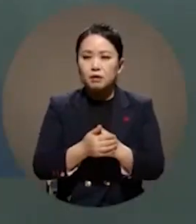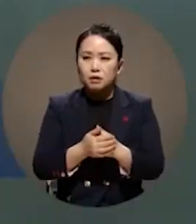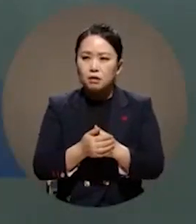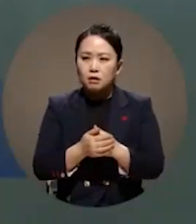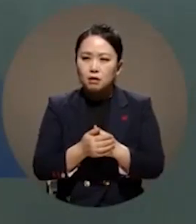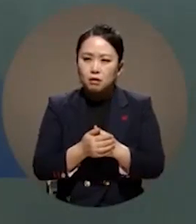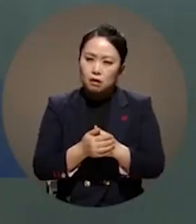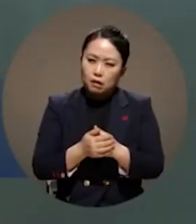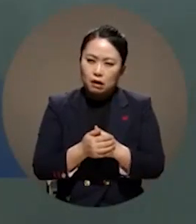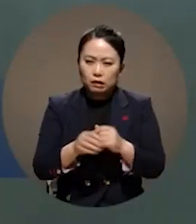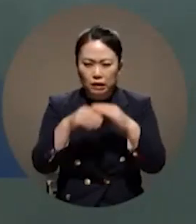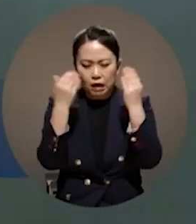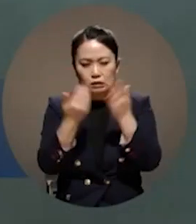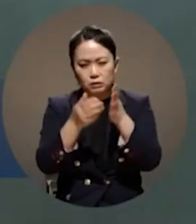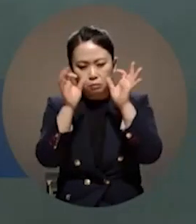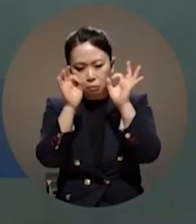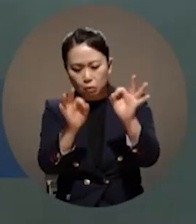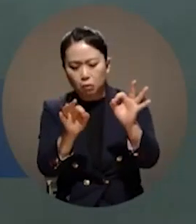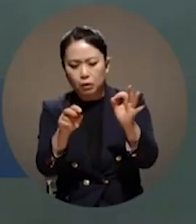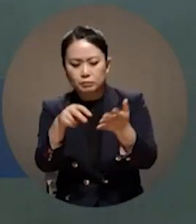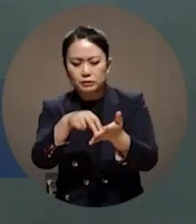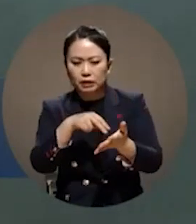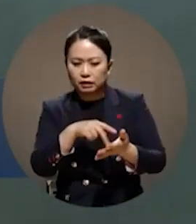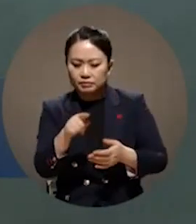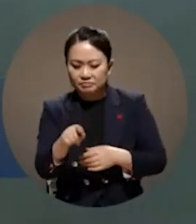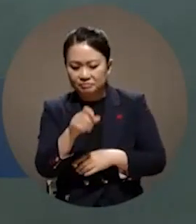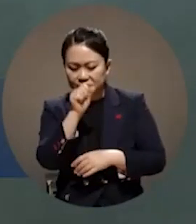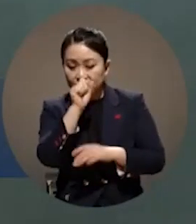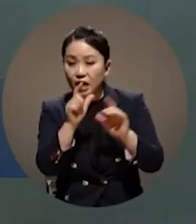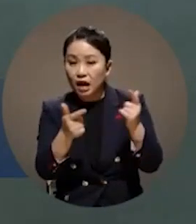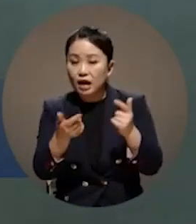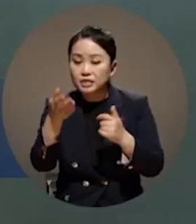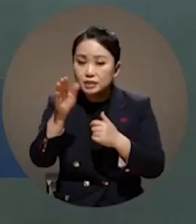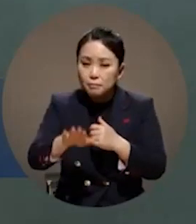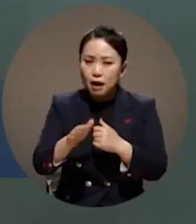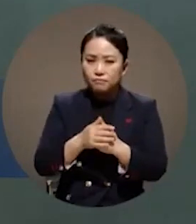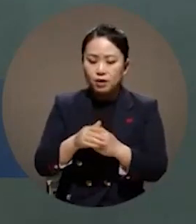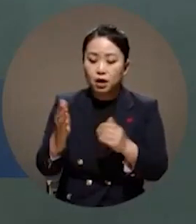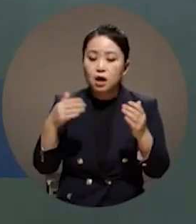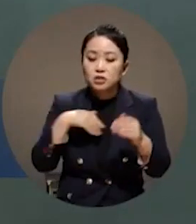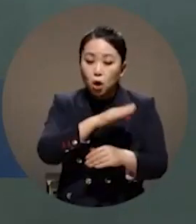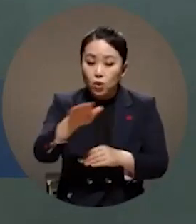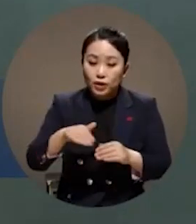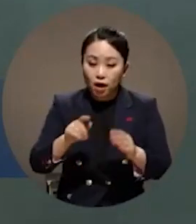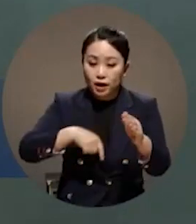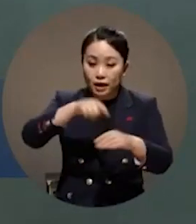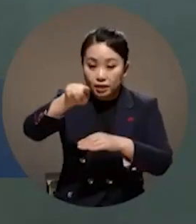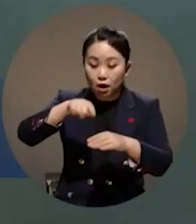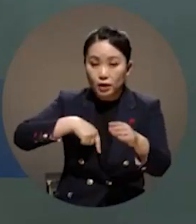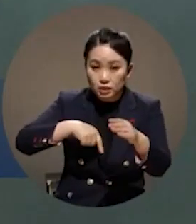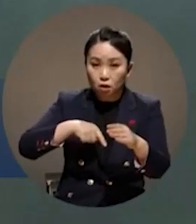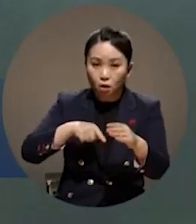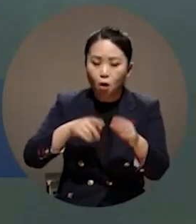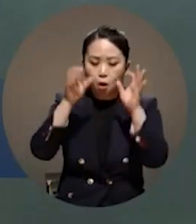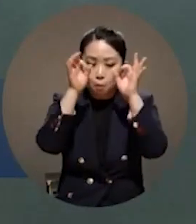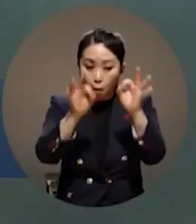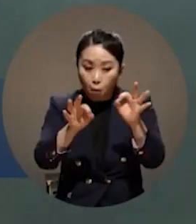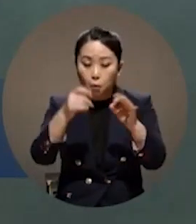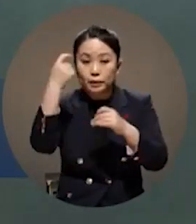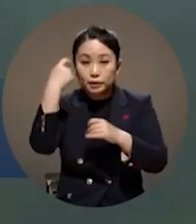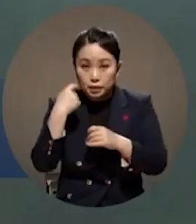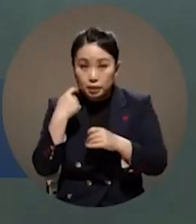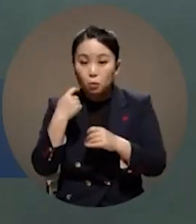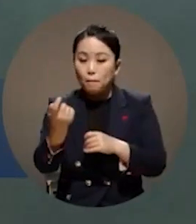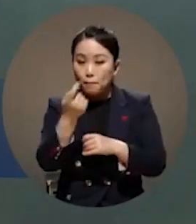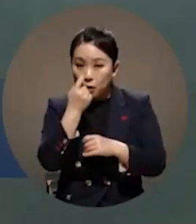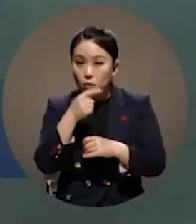많은데요. 저희가 가서 또 의원들이 보고 배우고 느끼고 했던 그런 부분들을 저희가